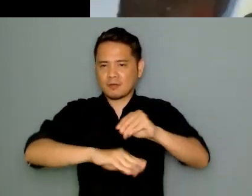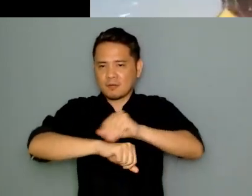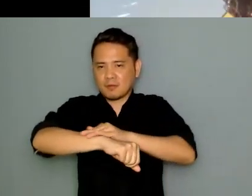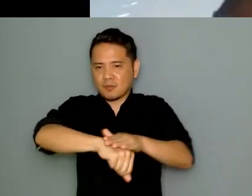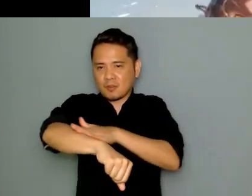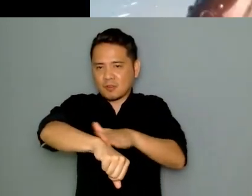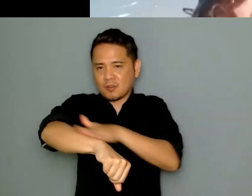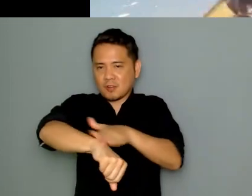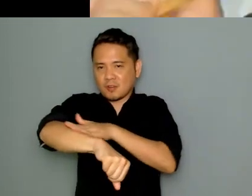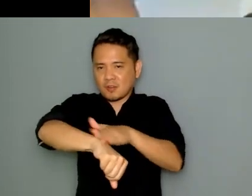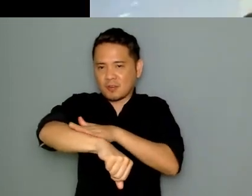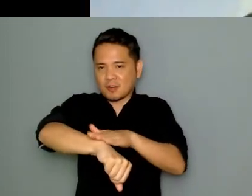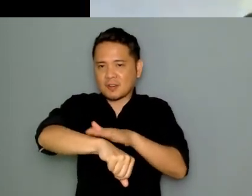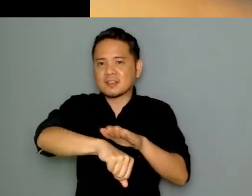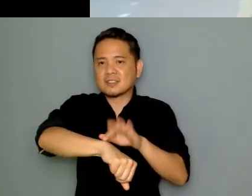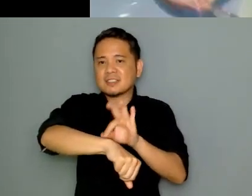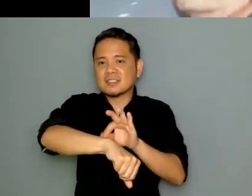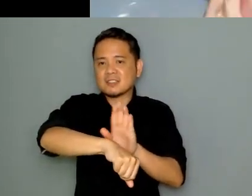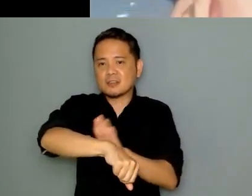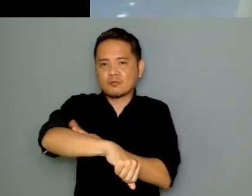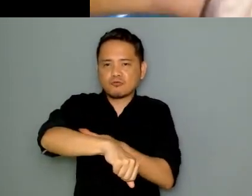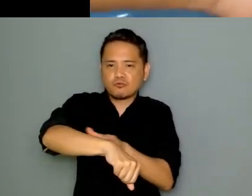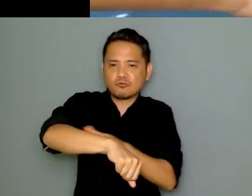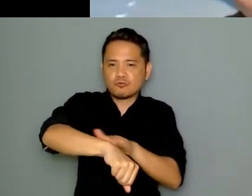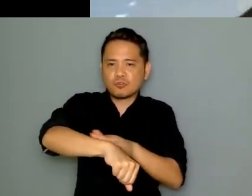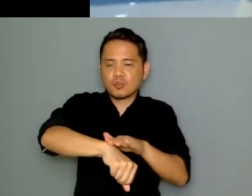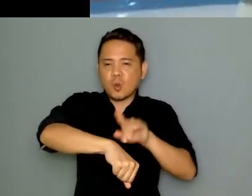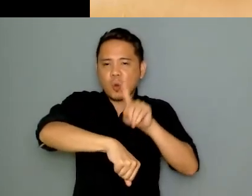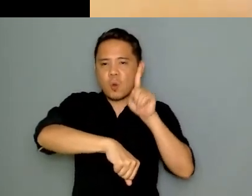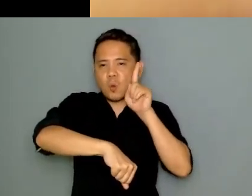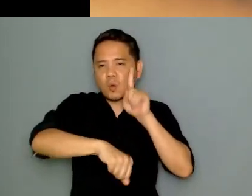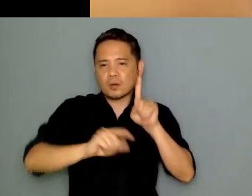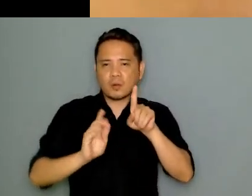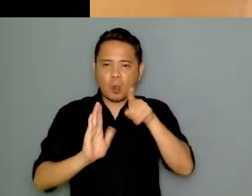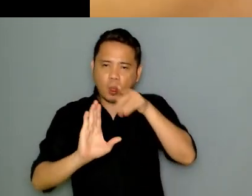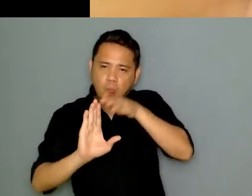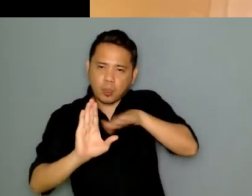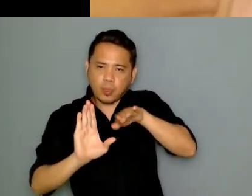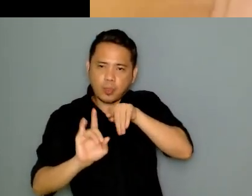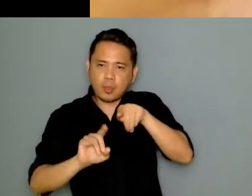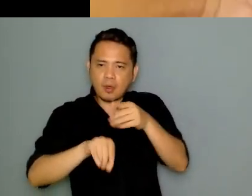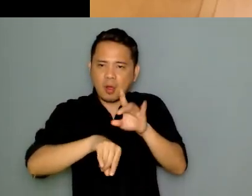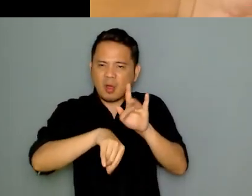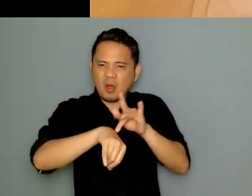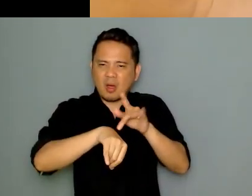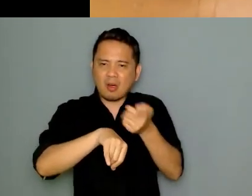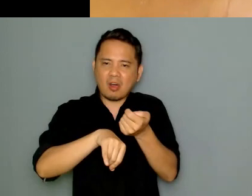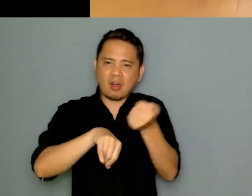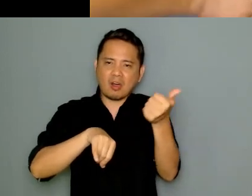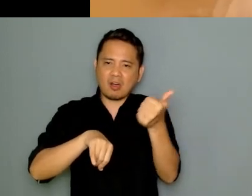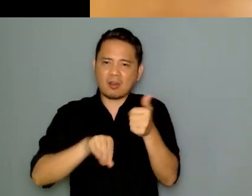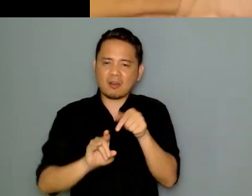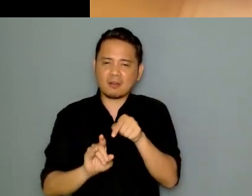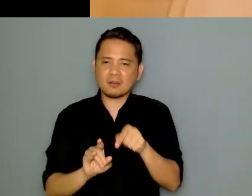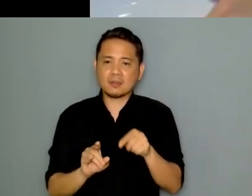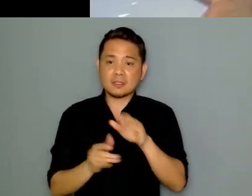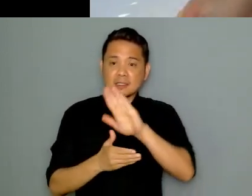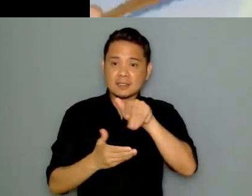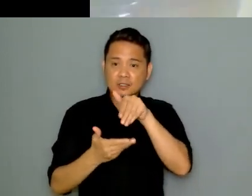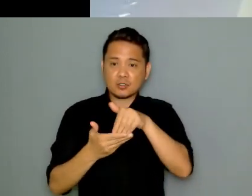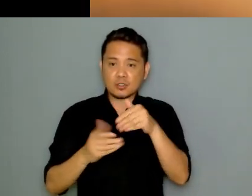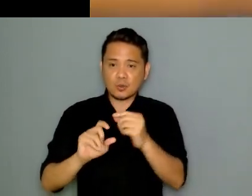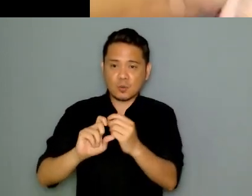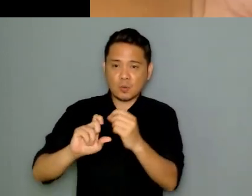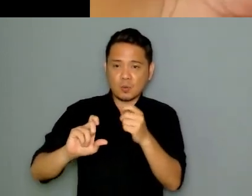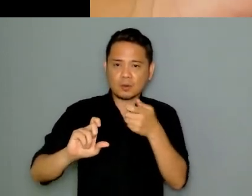yung kanyang madulas na texture. Tapos dito nga ay hahanapin lang natin yung pinakang gitna niya, isusunod lang